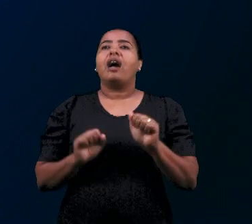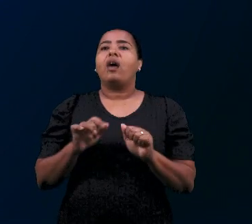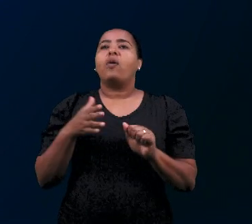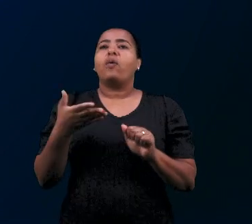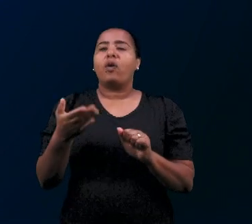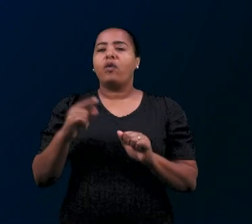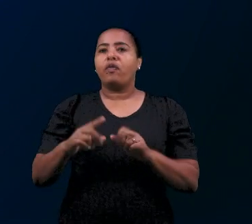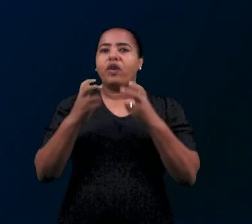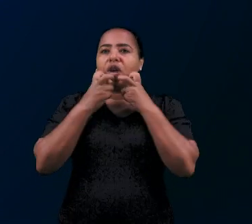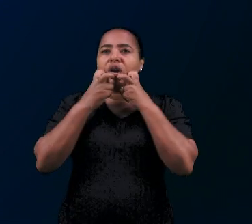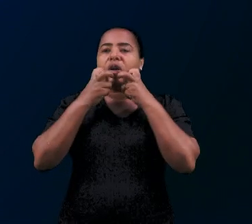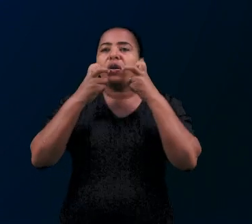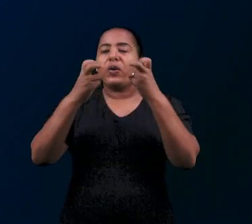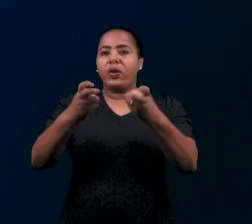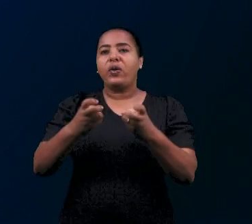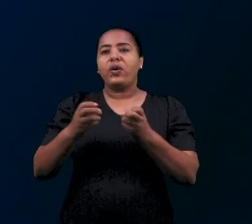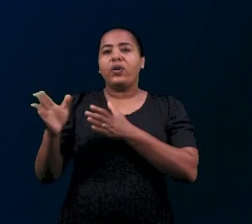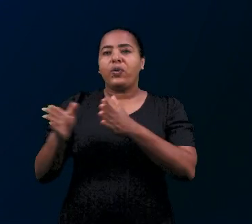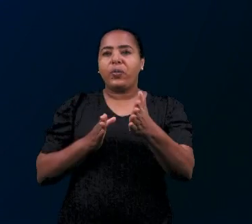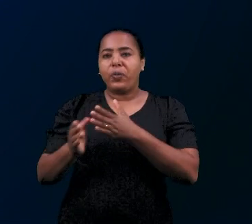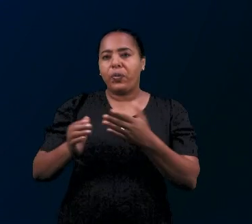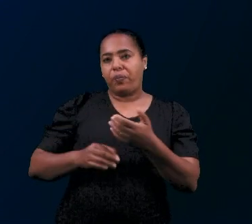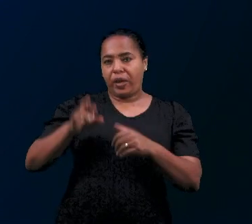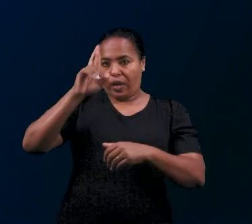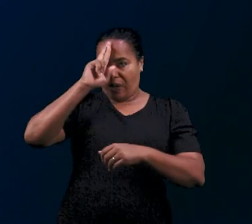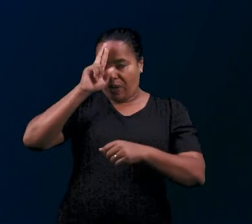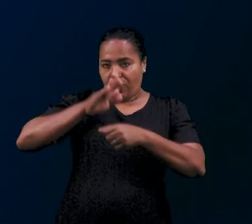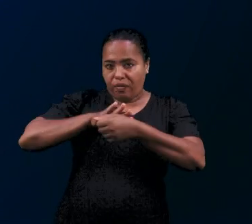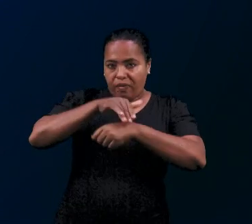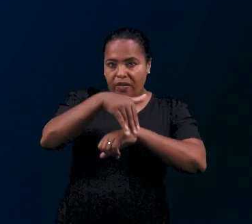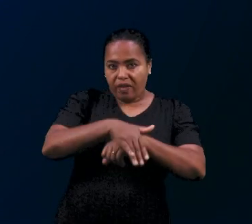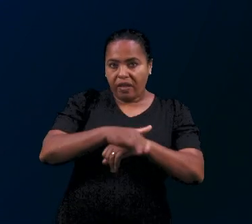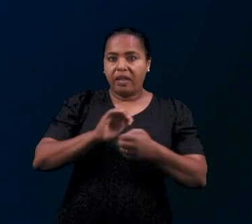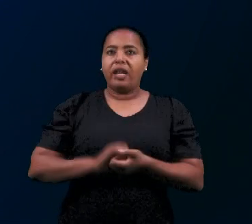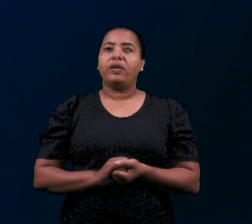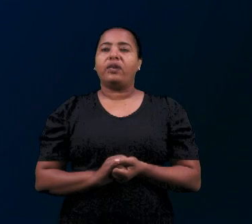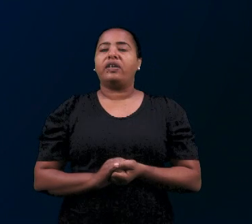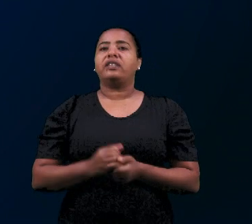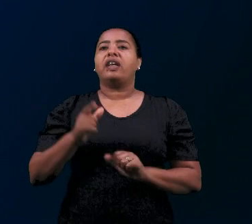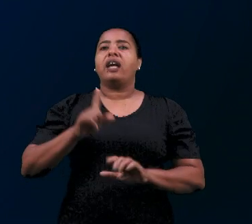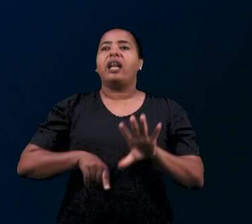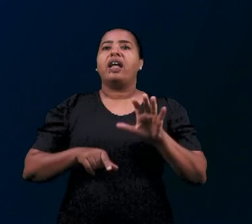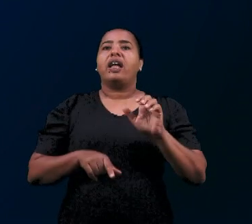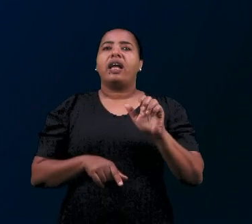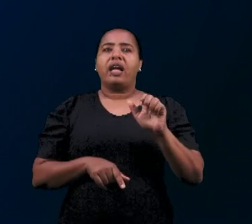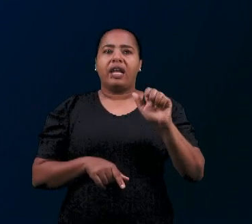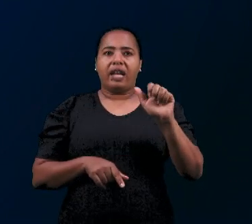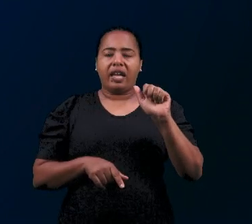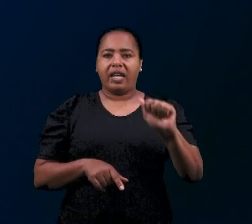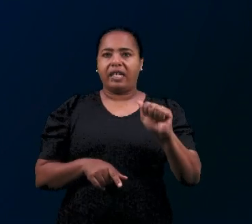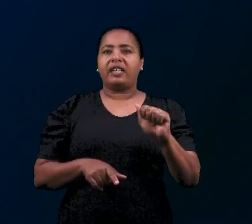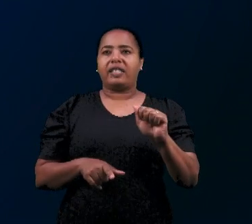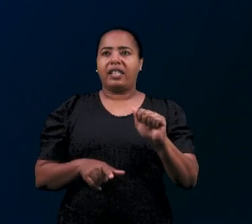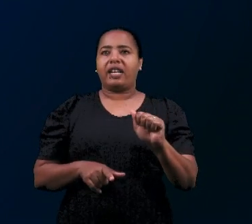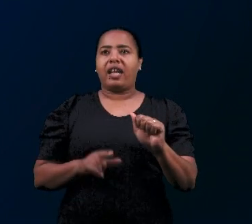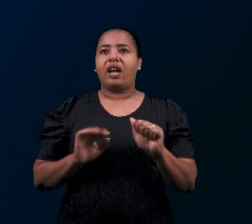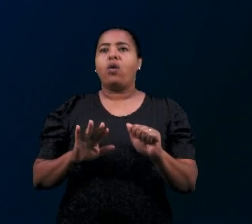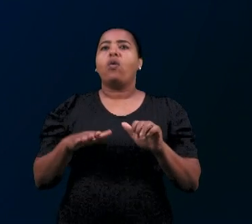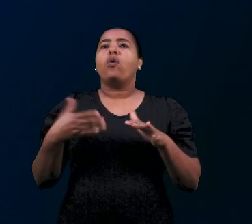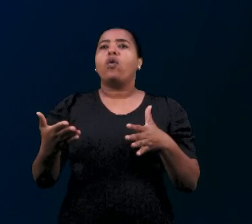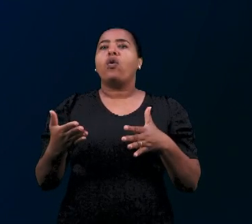concernant le cri de minuit? La lettre A, quel a été le cri de